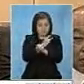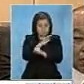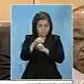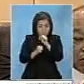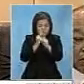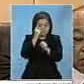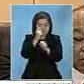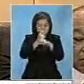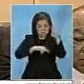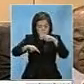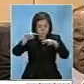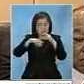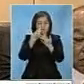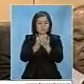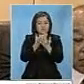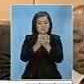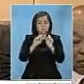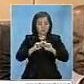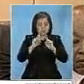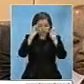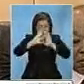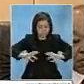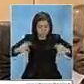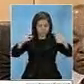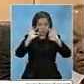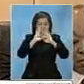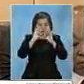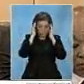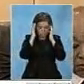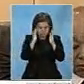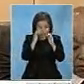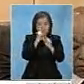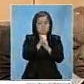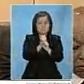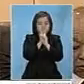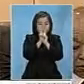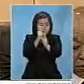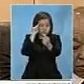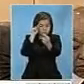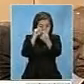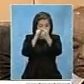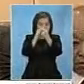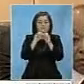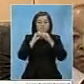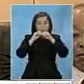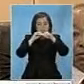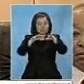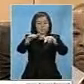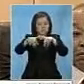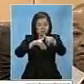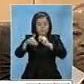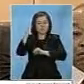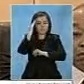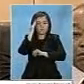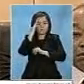ณที่รัฐบาลมีความตั้งใจและตรงกับแนวทางที่ได้แถลงต่อรัฐสภารวมทั้งเป็นไปตามยุทธศาสตร์ที่ได้กำห